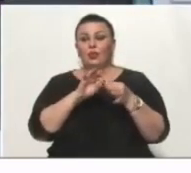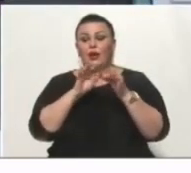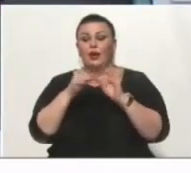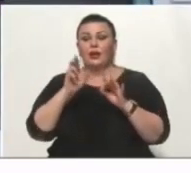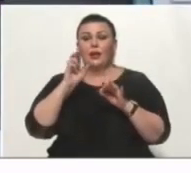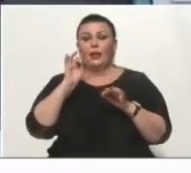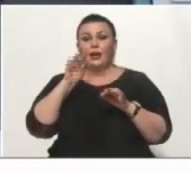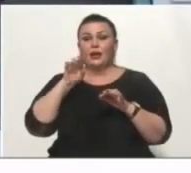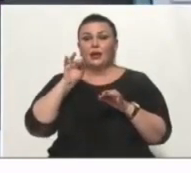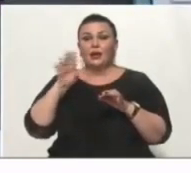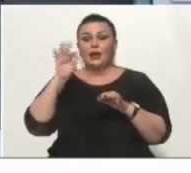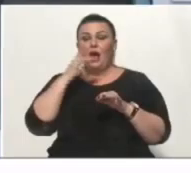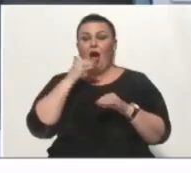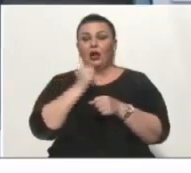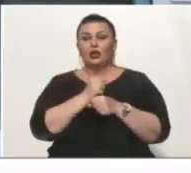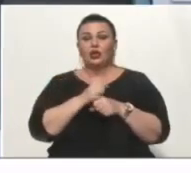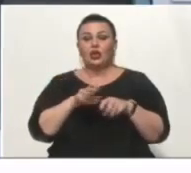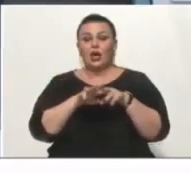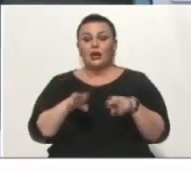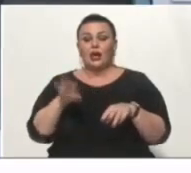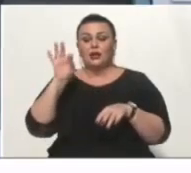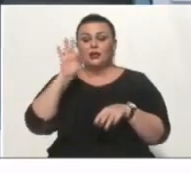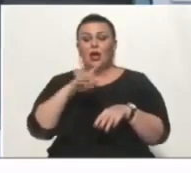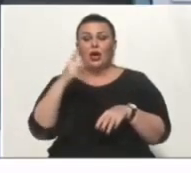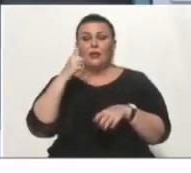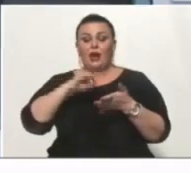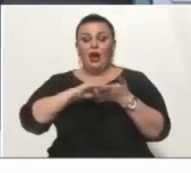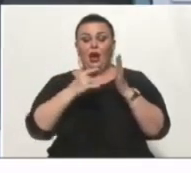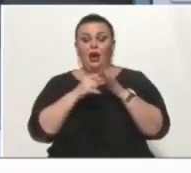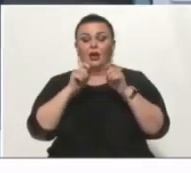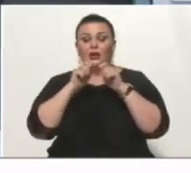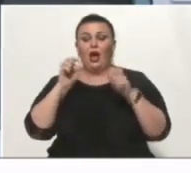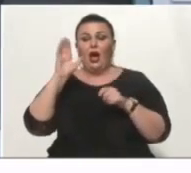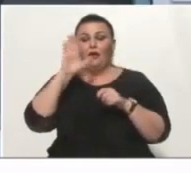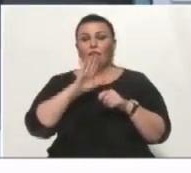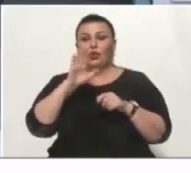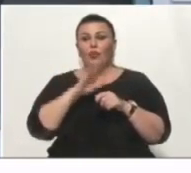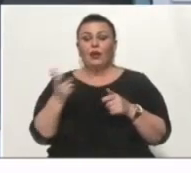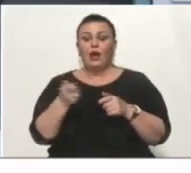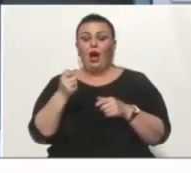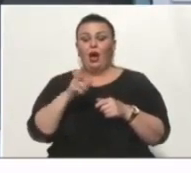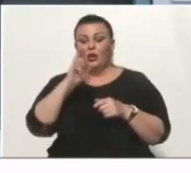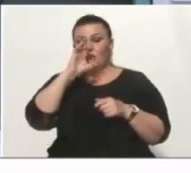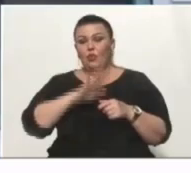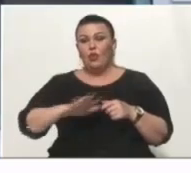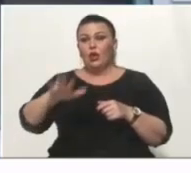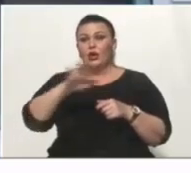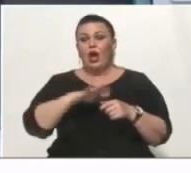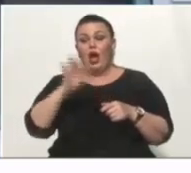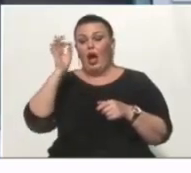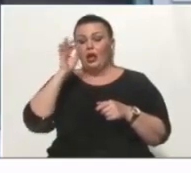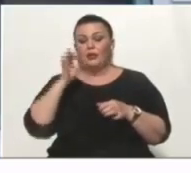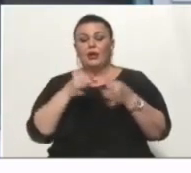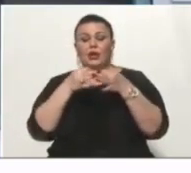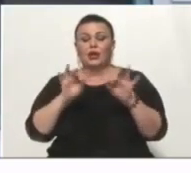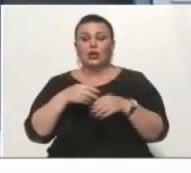Berlin Federal Xarici İşlər Nazirliyi bir xəritə açıqlayıb. Avropanın çox az bölgəsi üçün əslində almanlara icazə